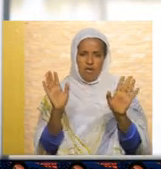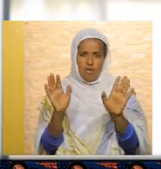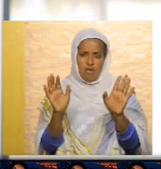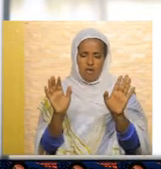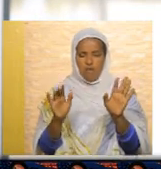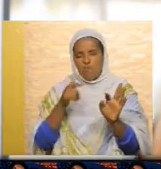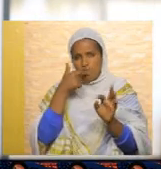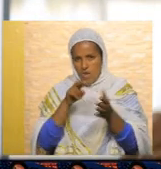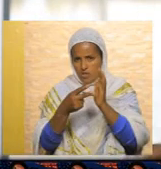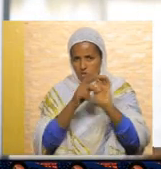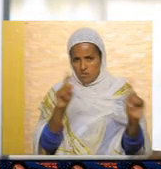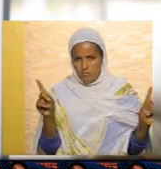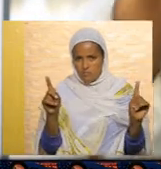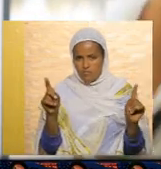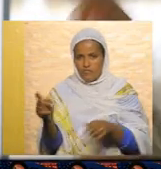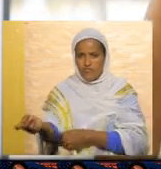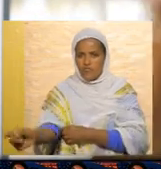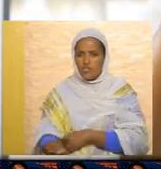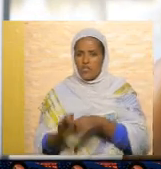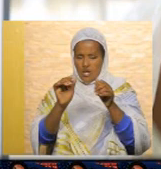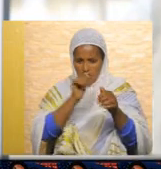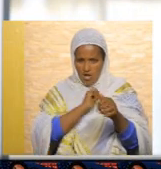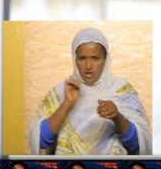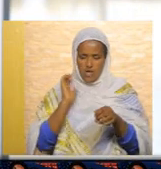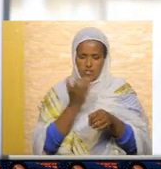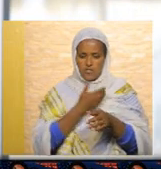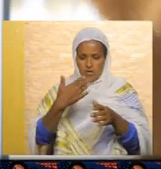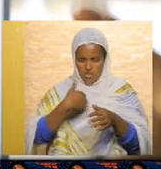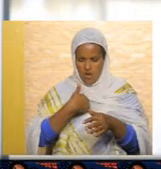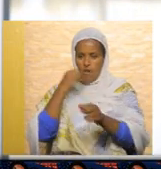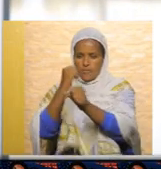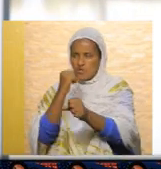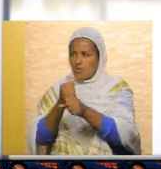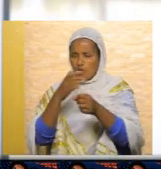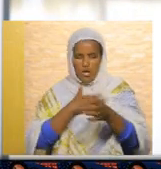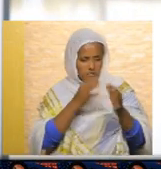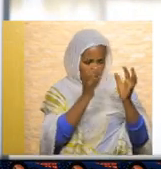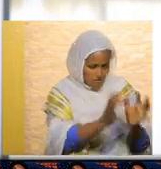አርግዞ ይውለዳ ያ ከሆነ እኩል የሚያደርገው በምንሰራው ስራ ብንወዳደር ሴቶች እንበልጣለን።